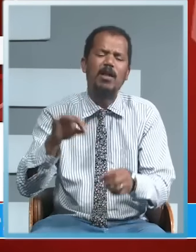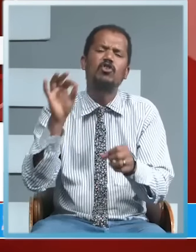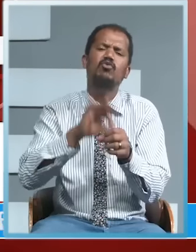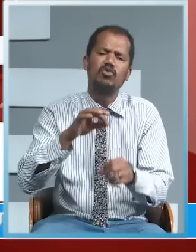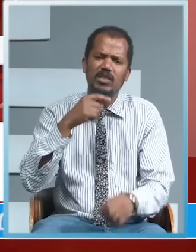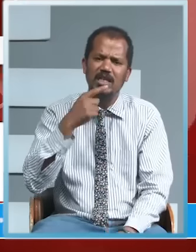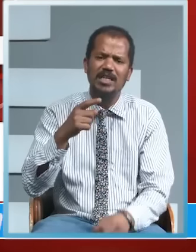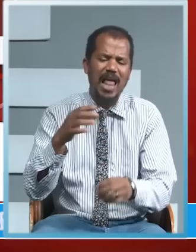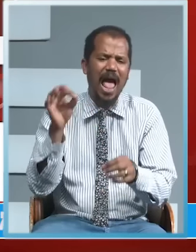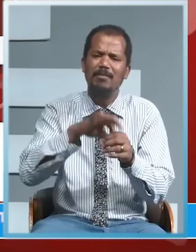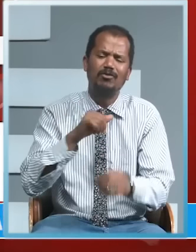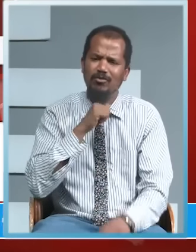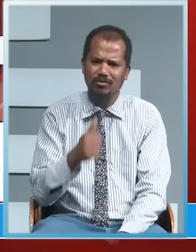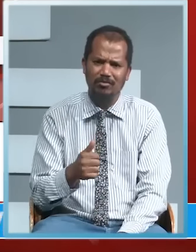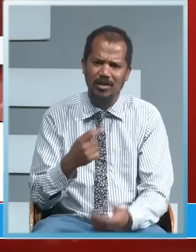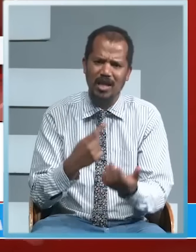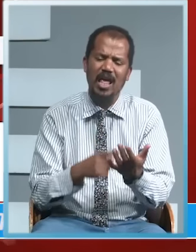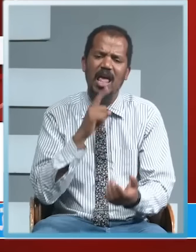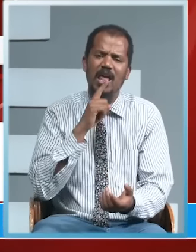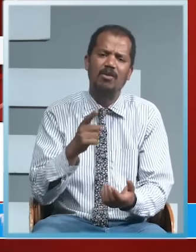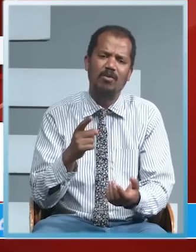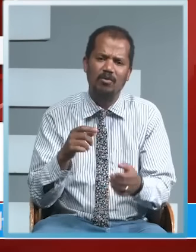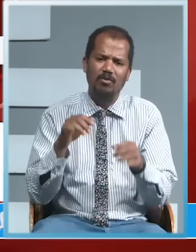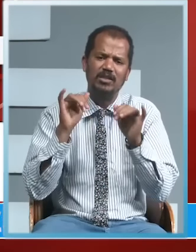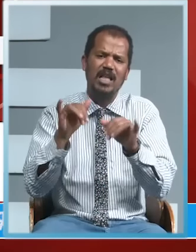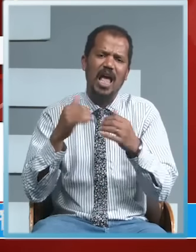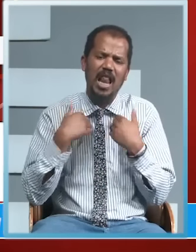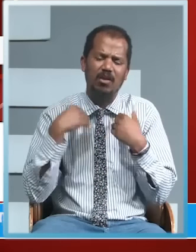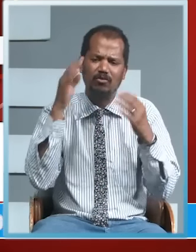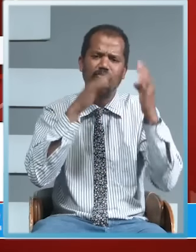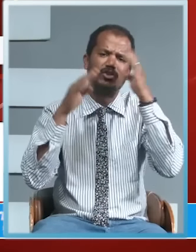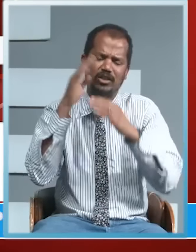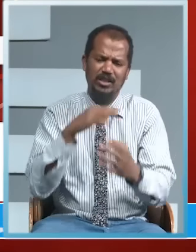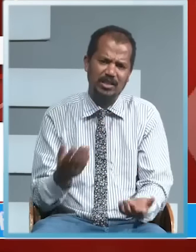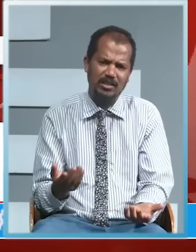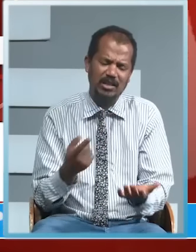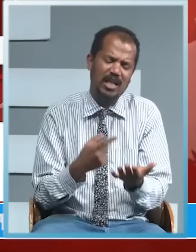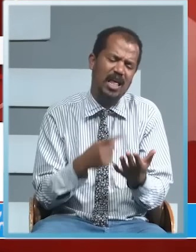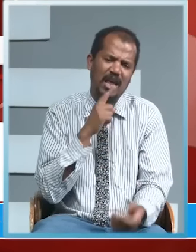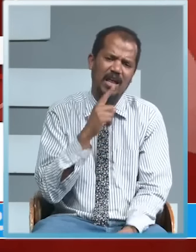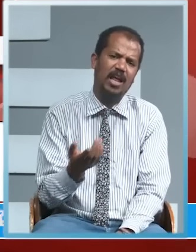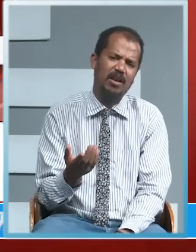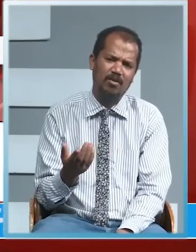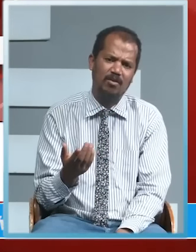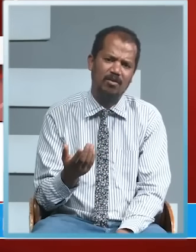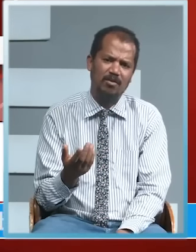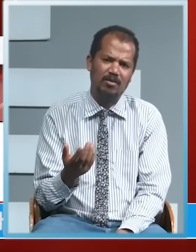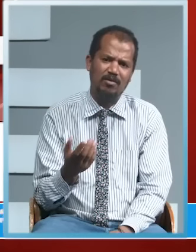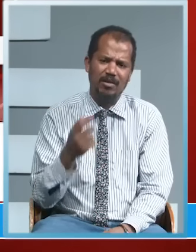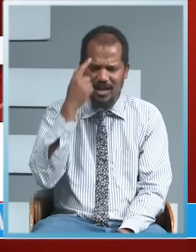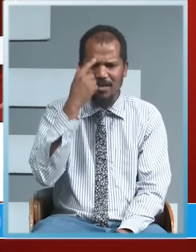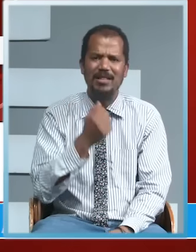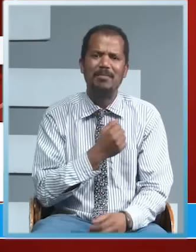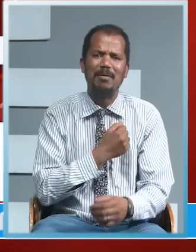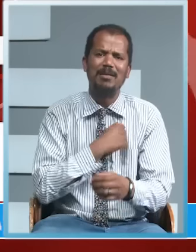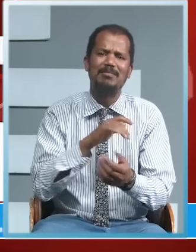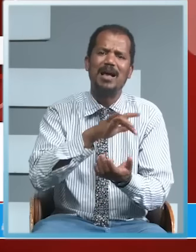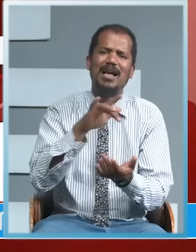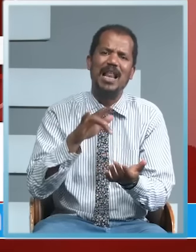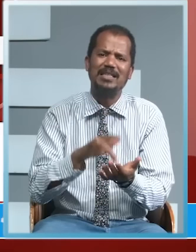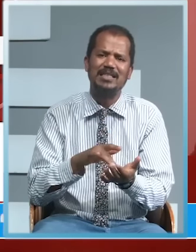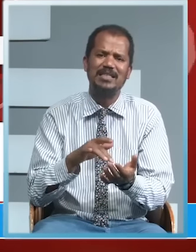መደቡልን ስንላቸው አይመደቡም። ይሄ ነው እዛው ያለው ችግር። ይሄ ነው ለማተማመን